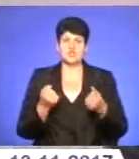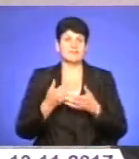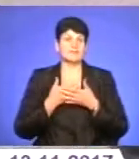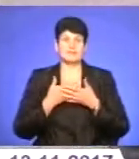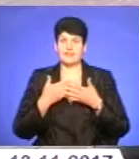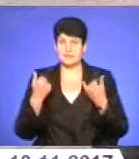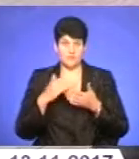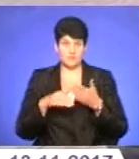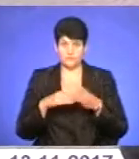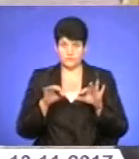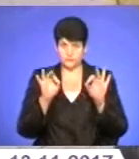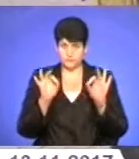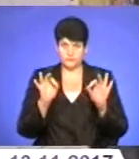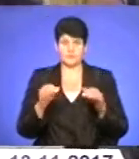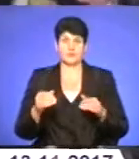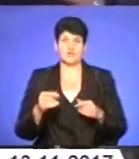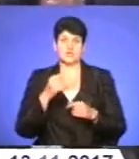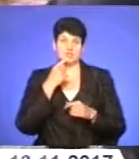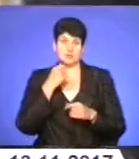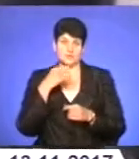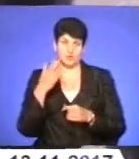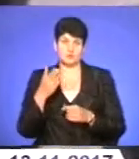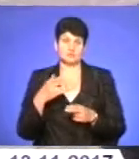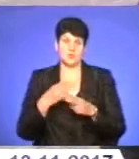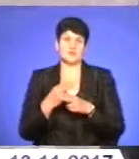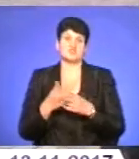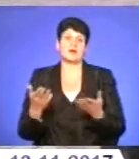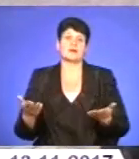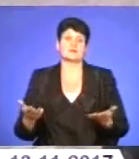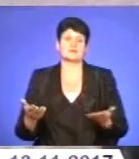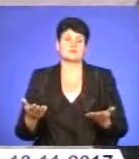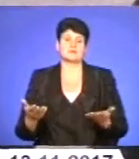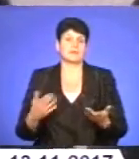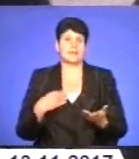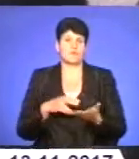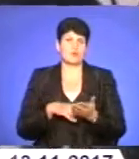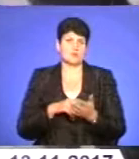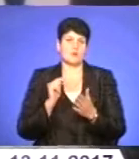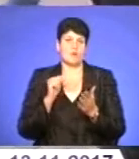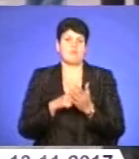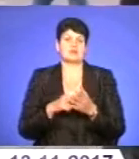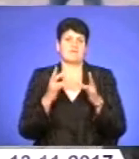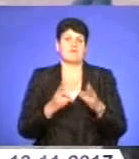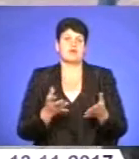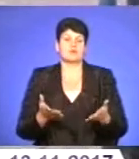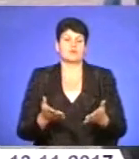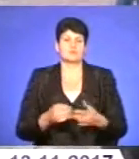і цей, і червоний, то мішає трохи. А не боїшся потрапити в аварію таким чином?